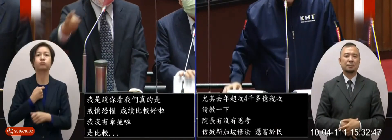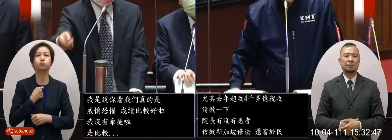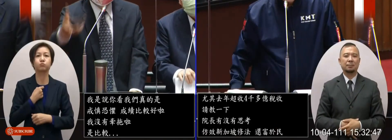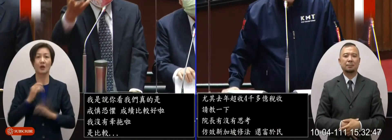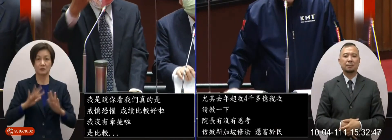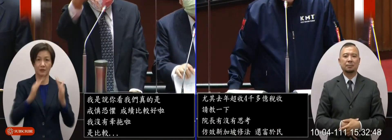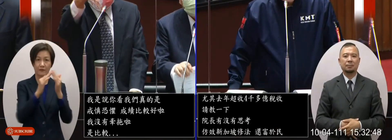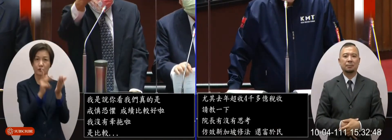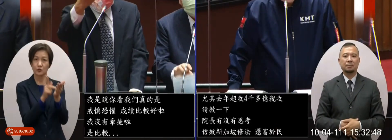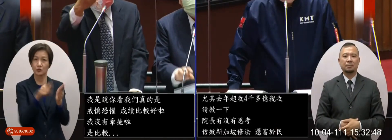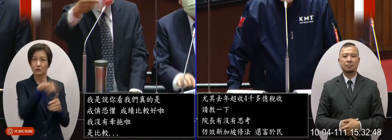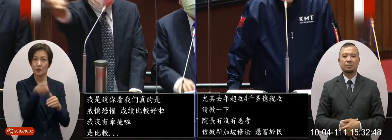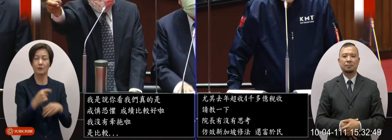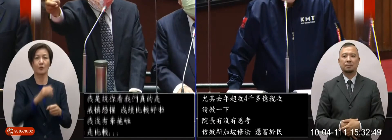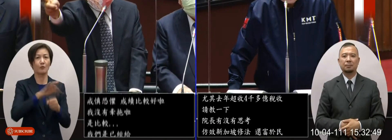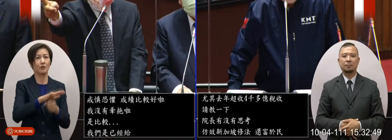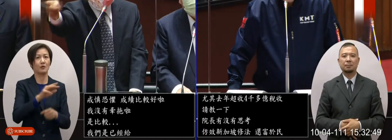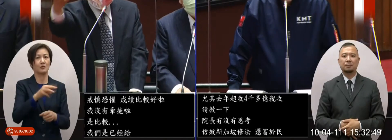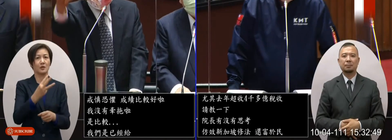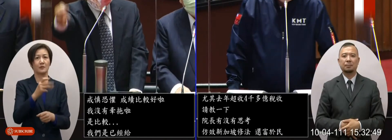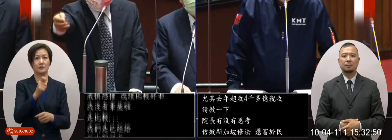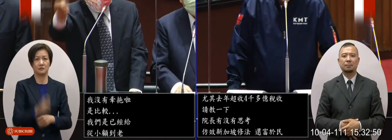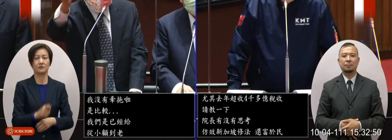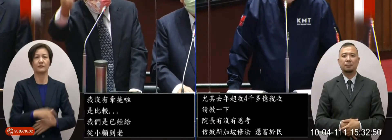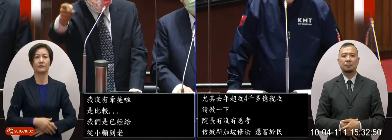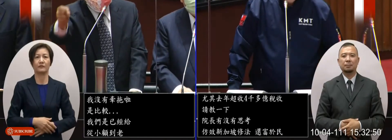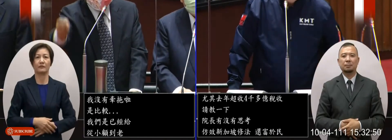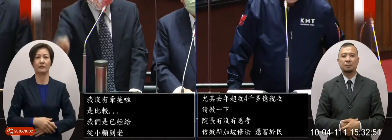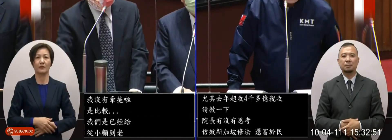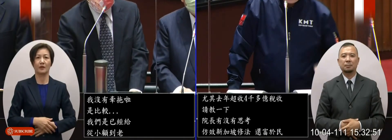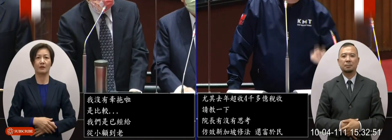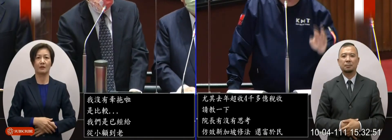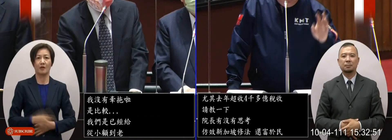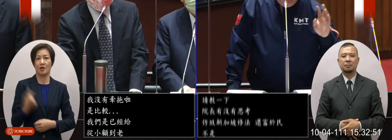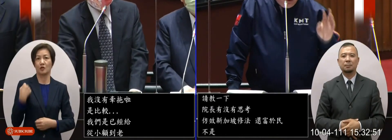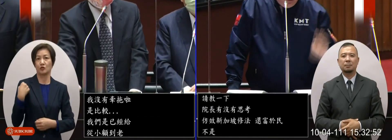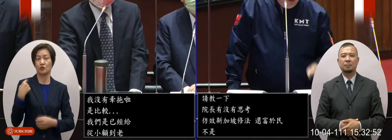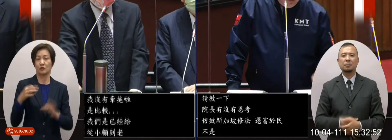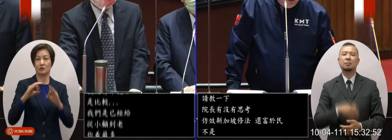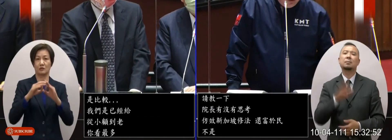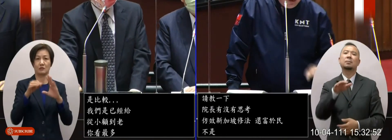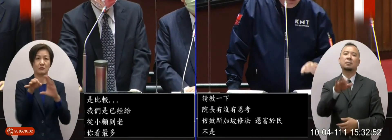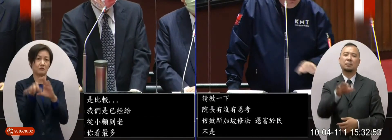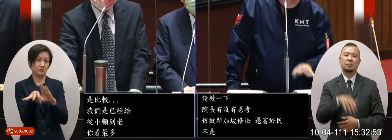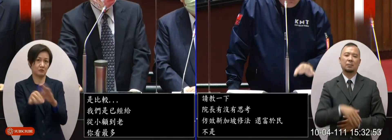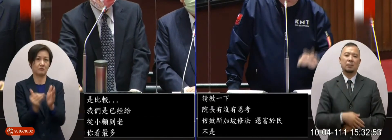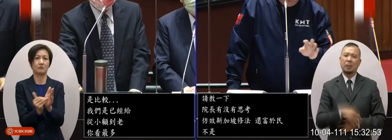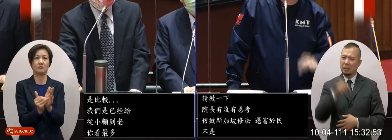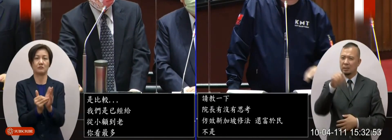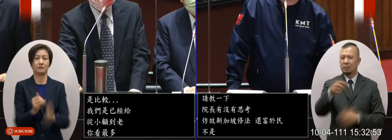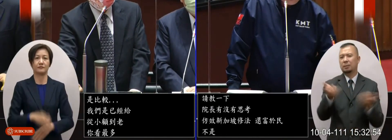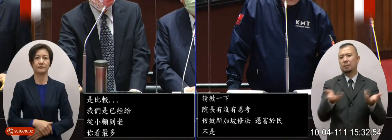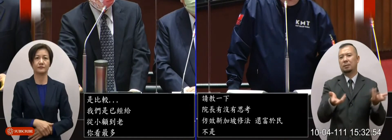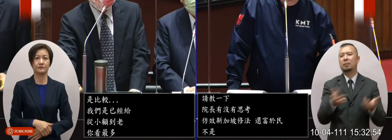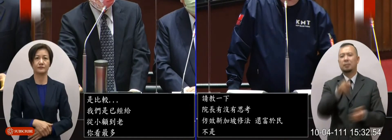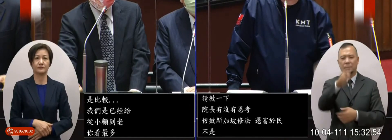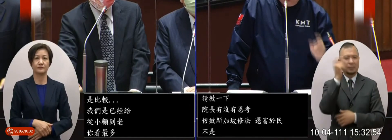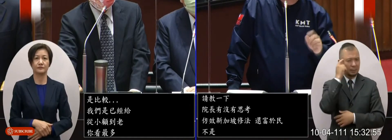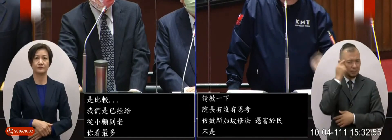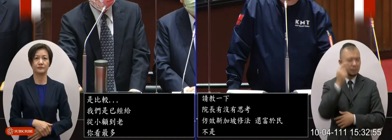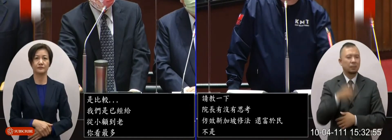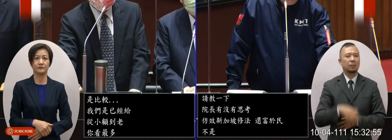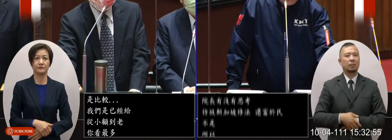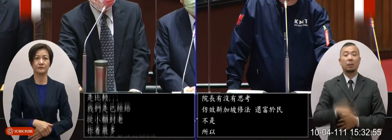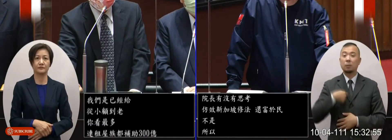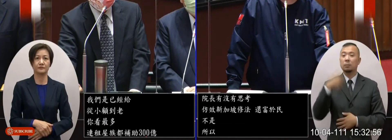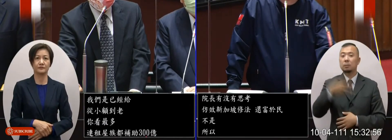助300亿，刚刚开始，昨天钱都进账户。 来，院长，这个部分、啊、你们去思考了。那我